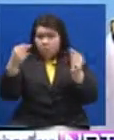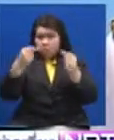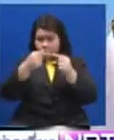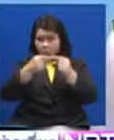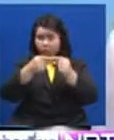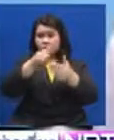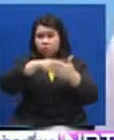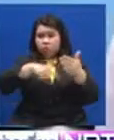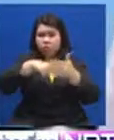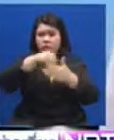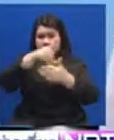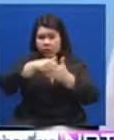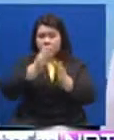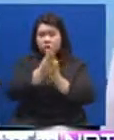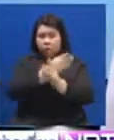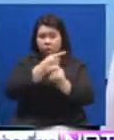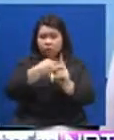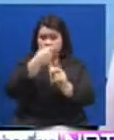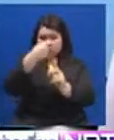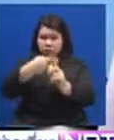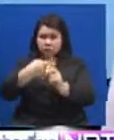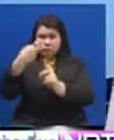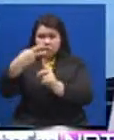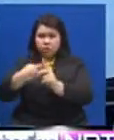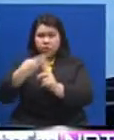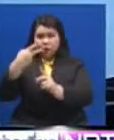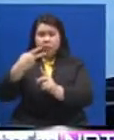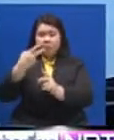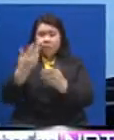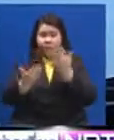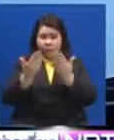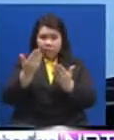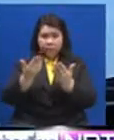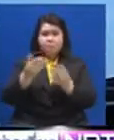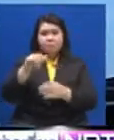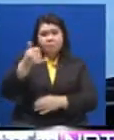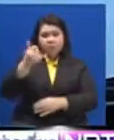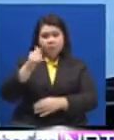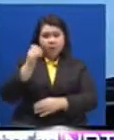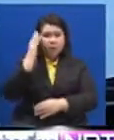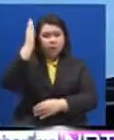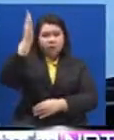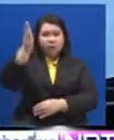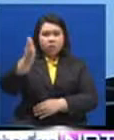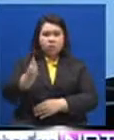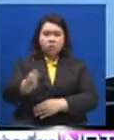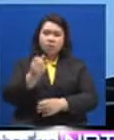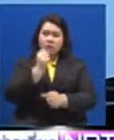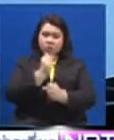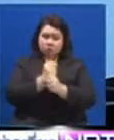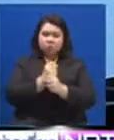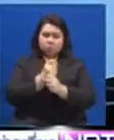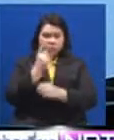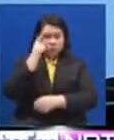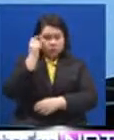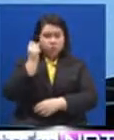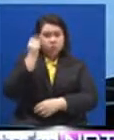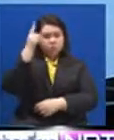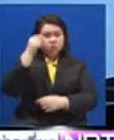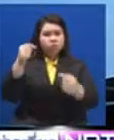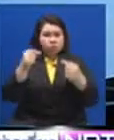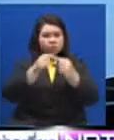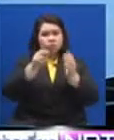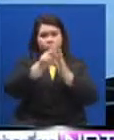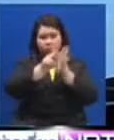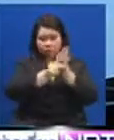นองนี้แล้วก็เป็นการเลือกตั้งซึ่งอาจจะเป็นไปได้ตามท่านว่าท่านน่าจะมีความเข้าใจทางกฎหมายมากกว่า